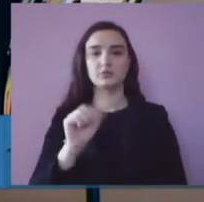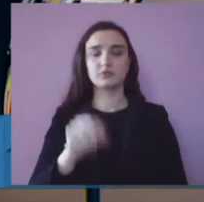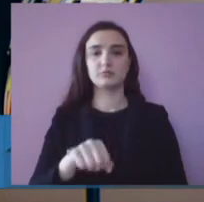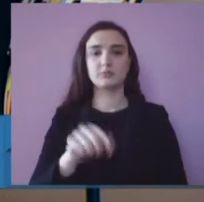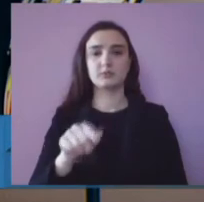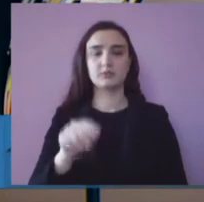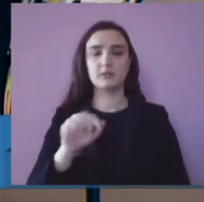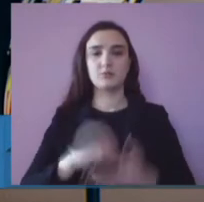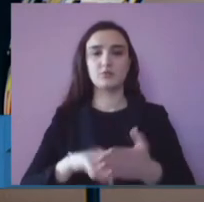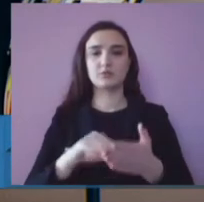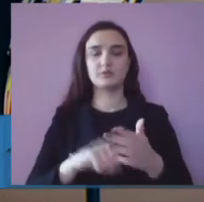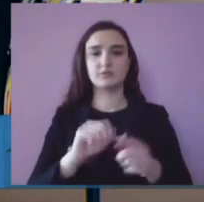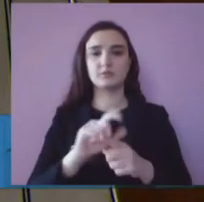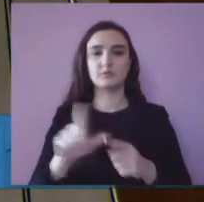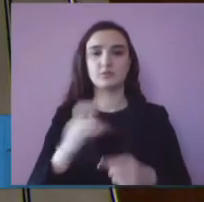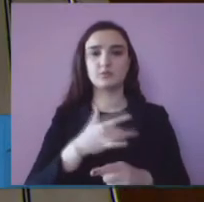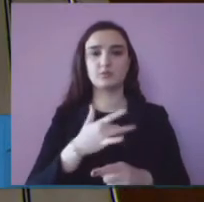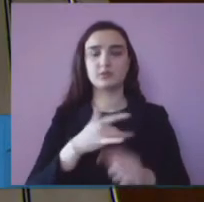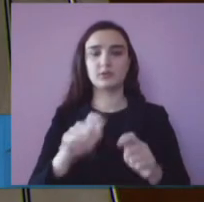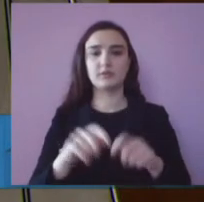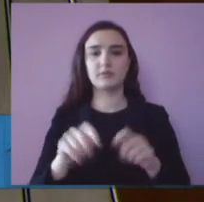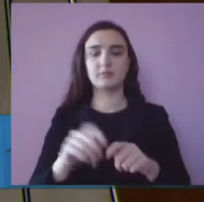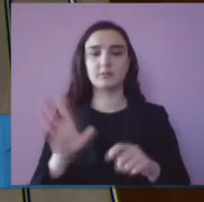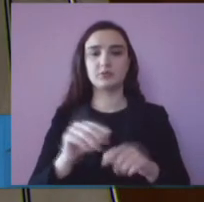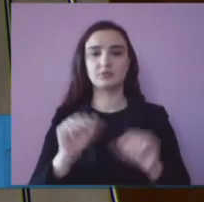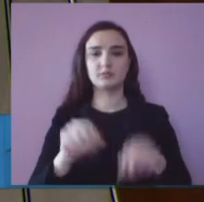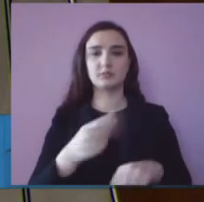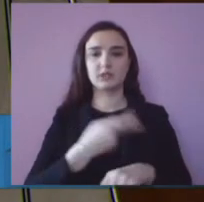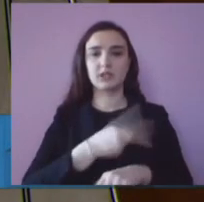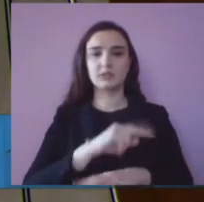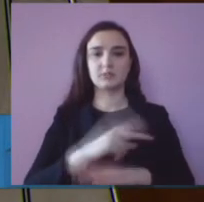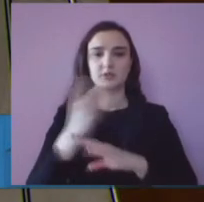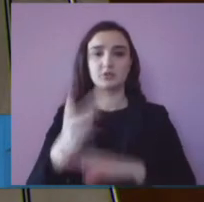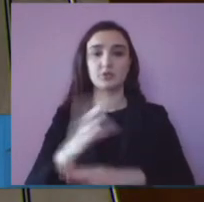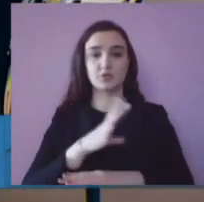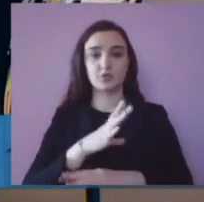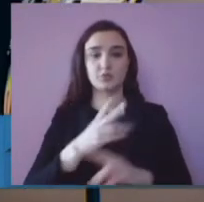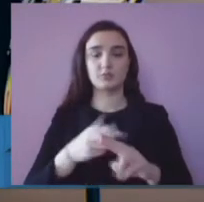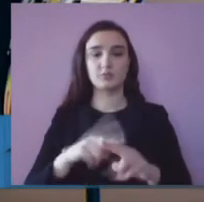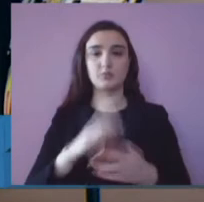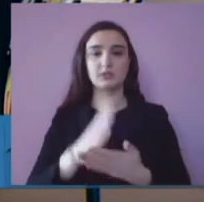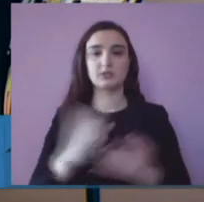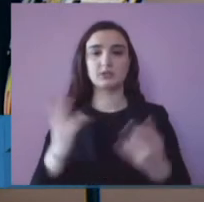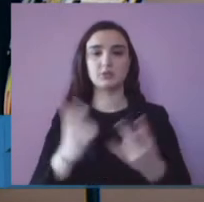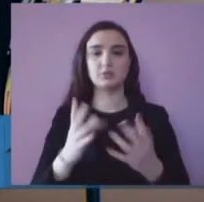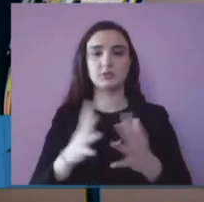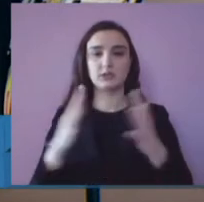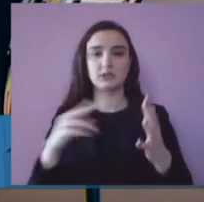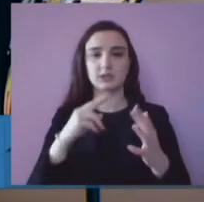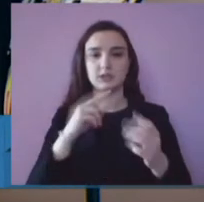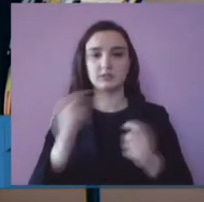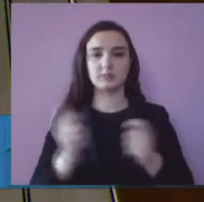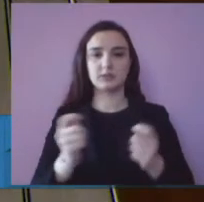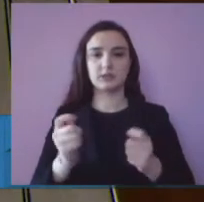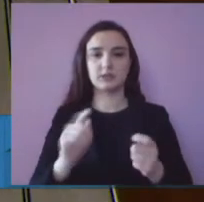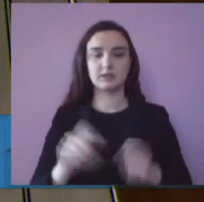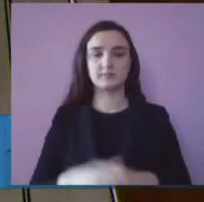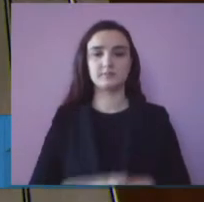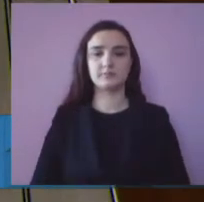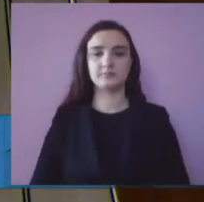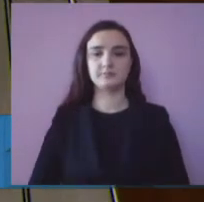გამოწვეული კარდიოგულის დარღვევებით შეიძლება რეანიმაციაში მოხდეს. არის საჭირო დიდი სიფრთხილე. ბატონ